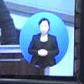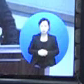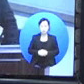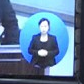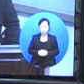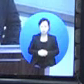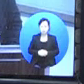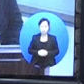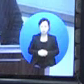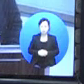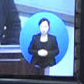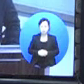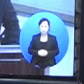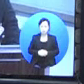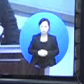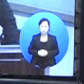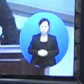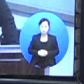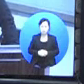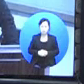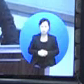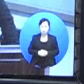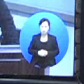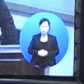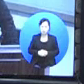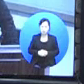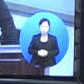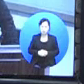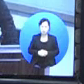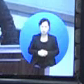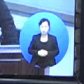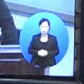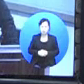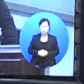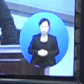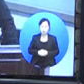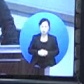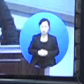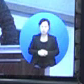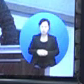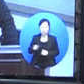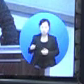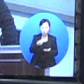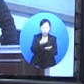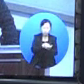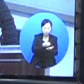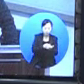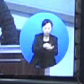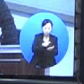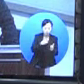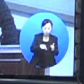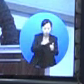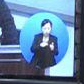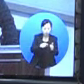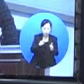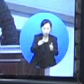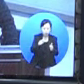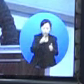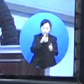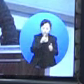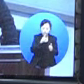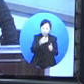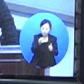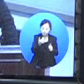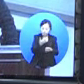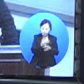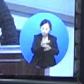하고 국가사무라는 걸 인정을 했습니다. 대신에 같은 법률의 해석이 좀 달랐습니다. 이전 주변 지역 주민의 의견을